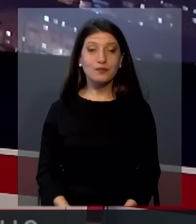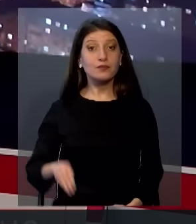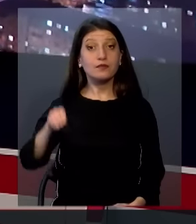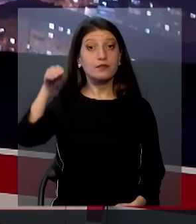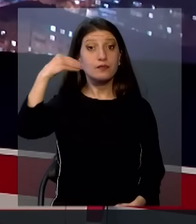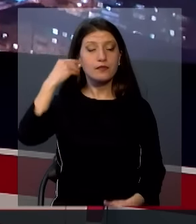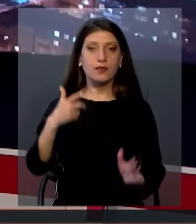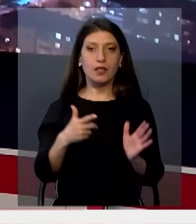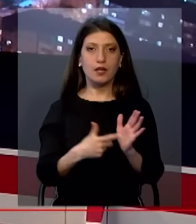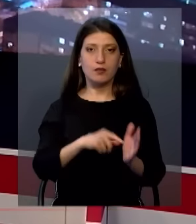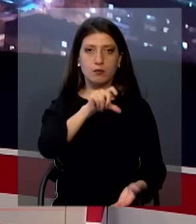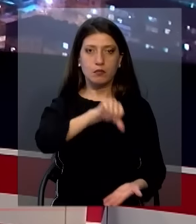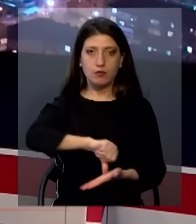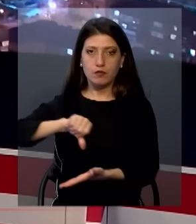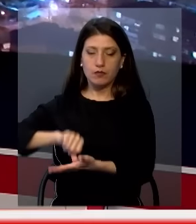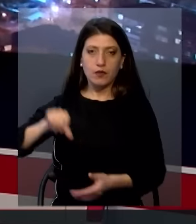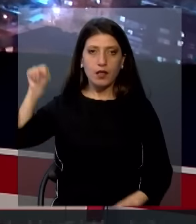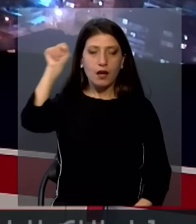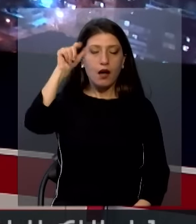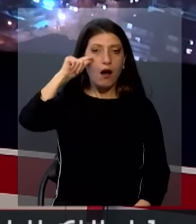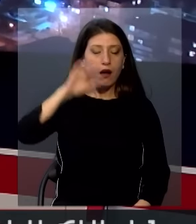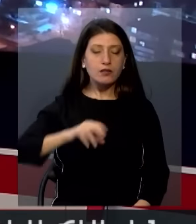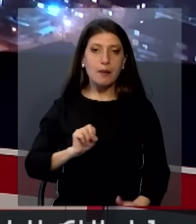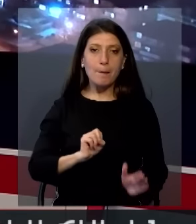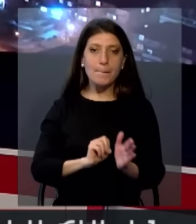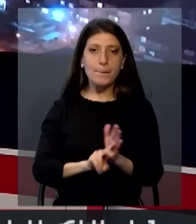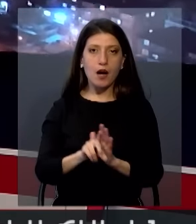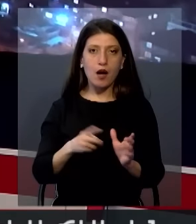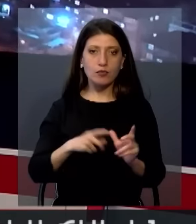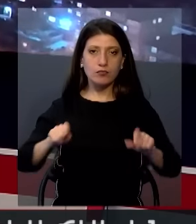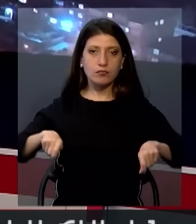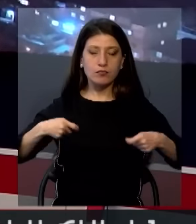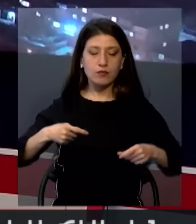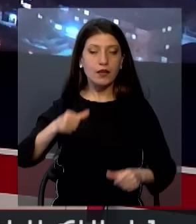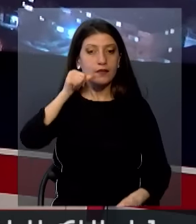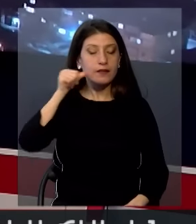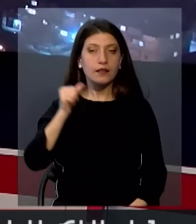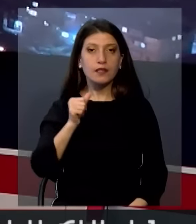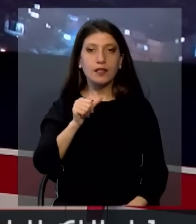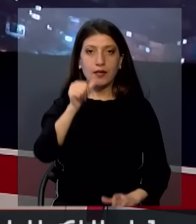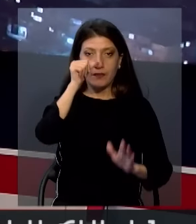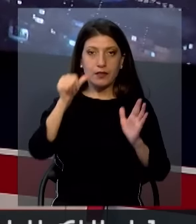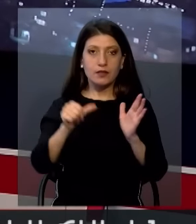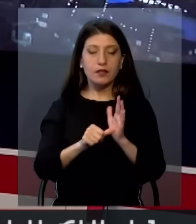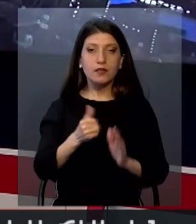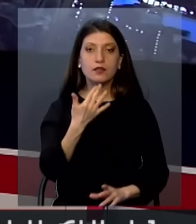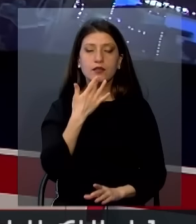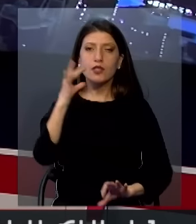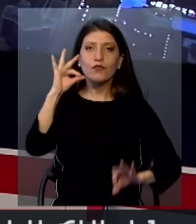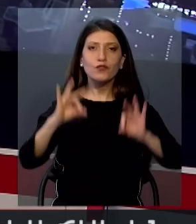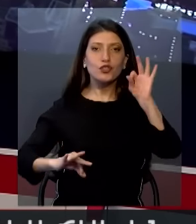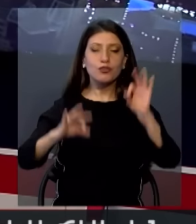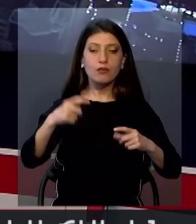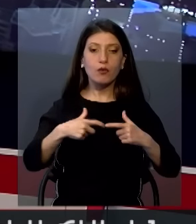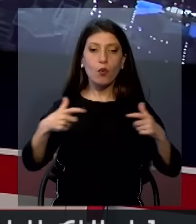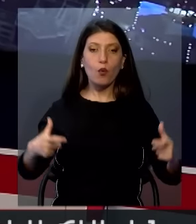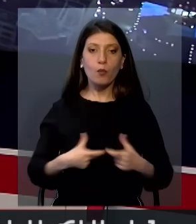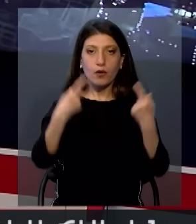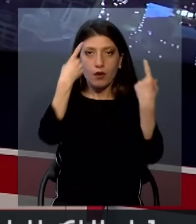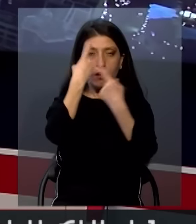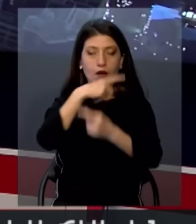Թուրքիայի 7 քաղաքացու Հայաստանը փախստականի կարգավիճակ է շնորհել անցած տարվա երկրորդ կիսամյակում։ Ըստ ազգային վիճակագրական կոմիտեի,